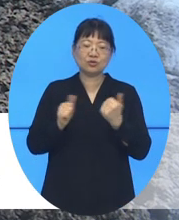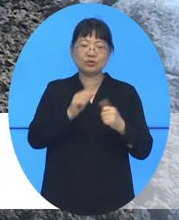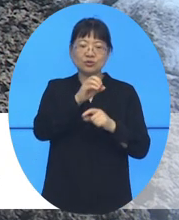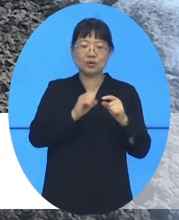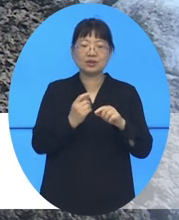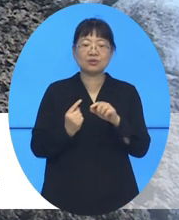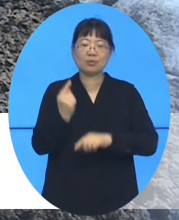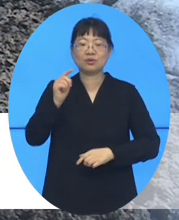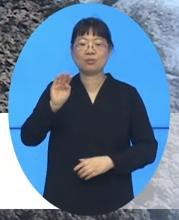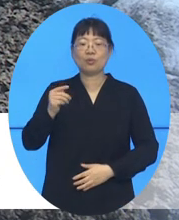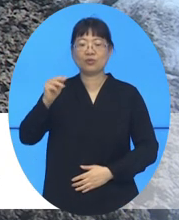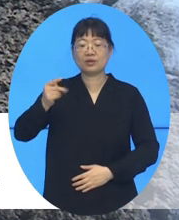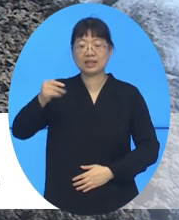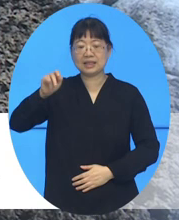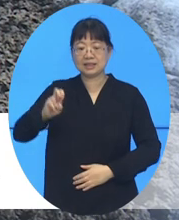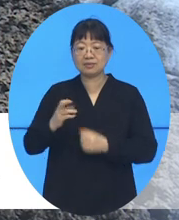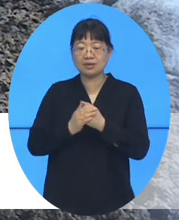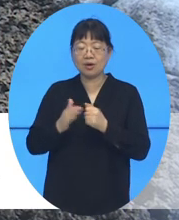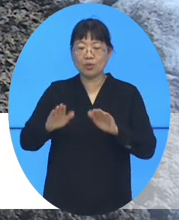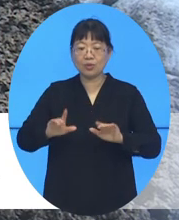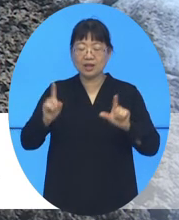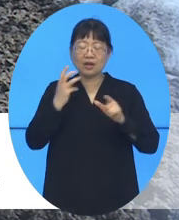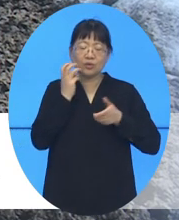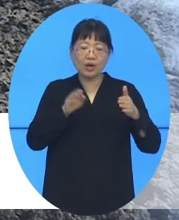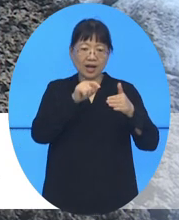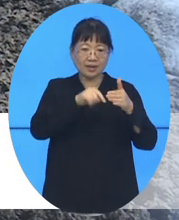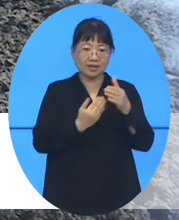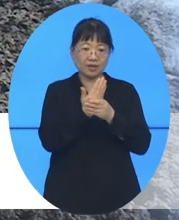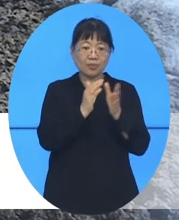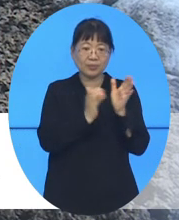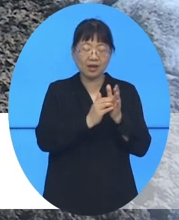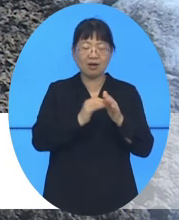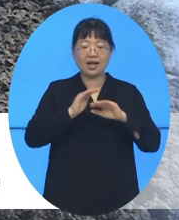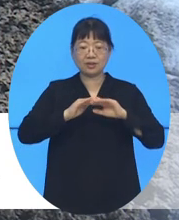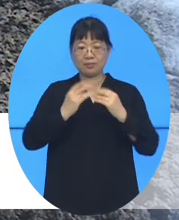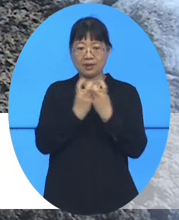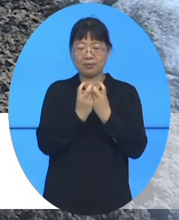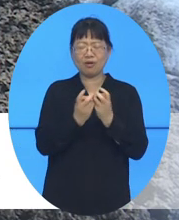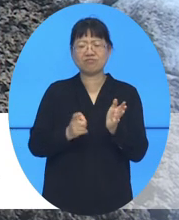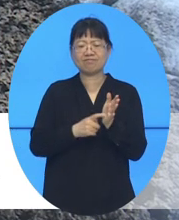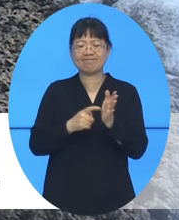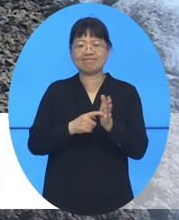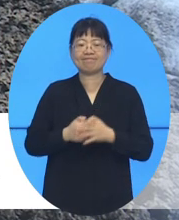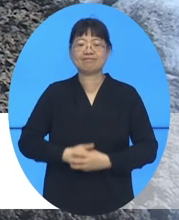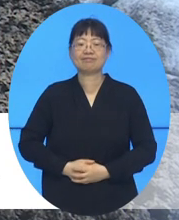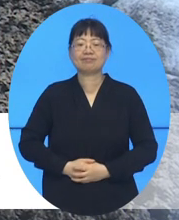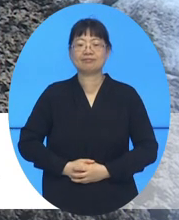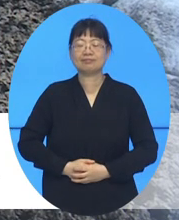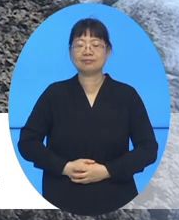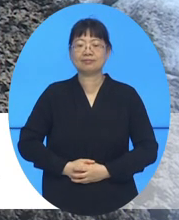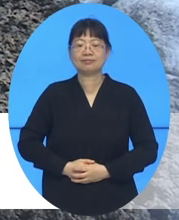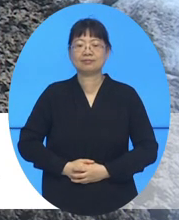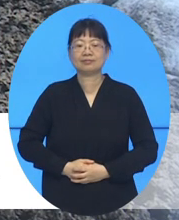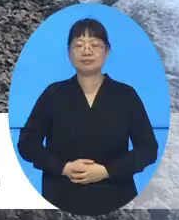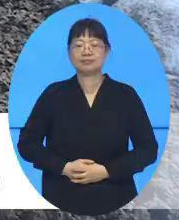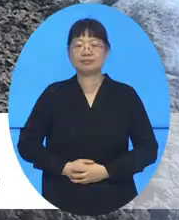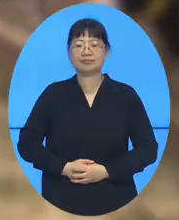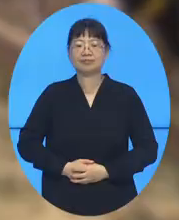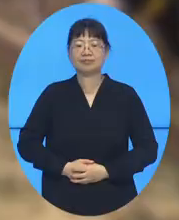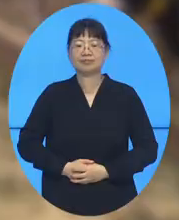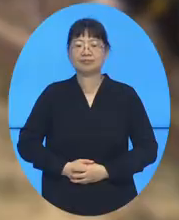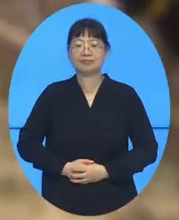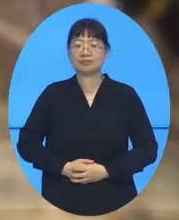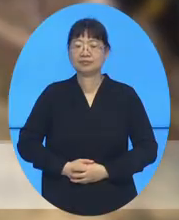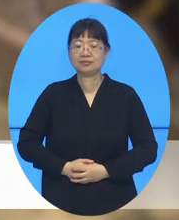보툴리즘 때문인데요 올해 경기도에서도 발생해 대책 마련이 시급할 것으로 보입니다 서문영 기자입니다